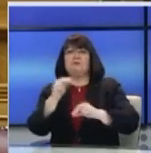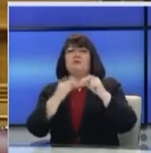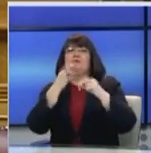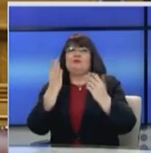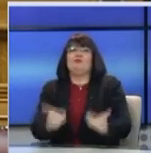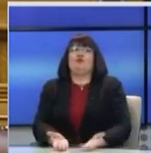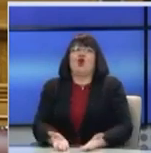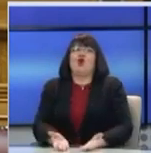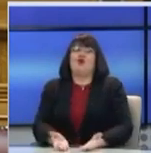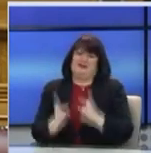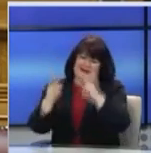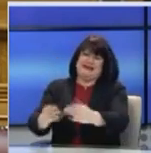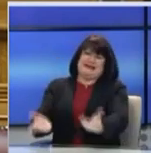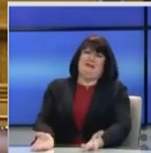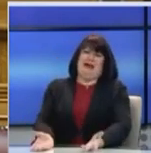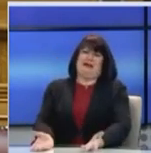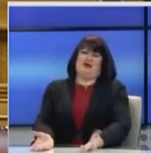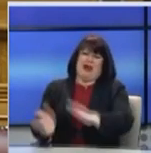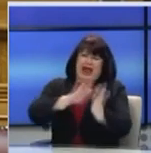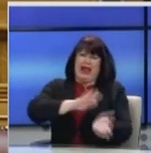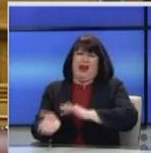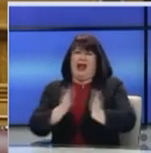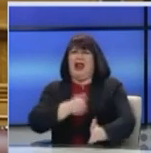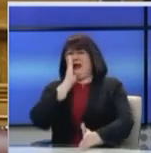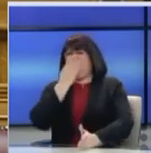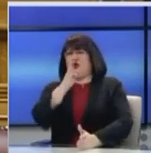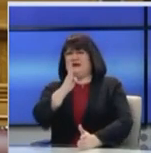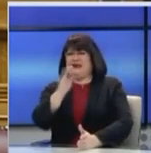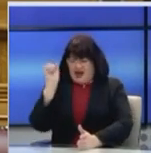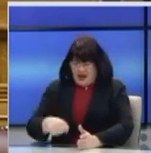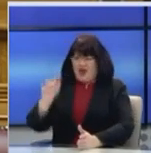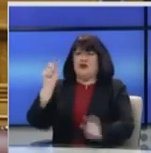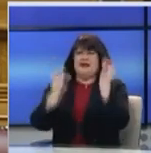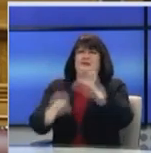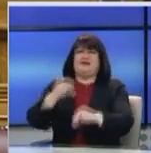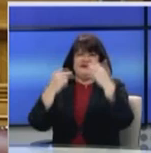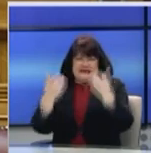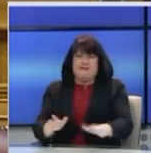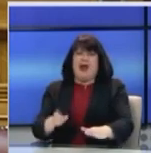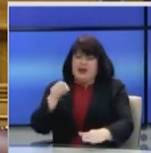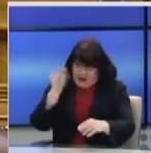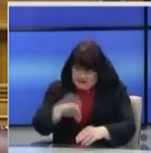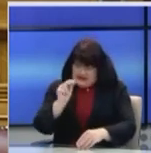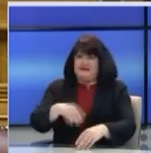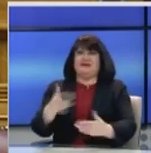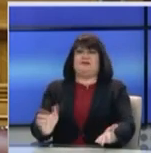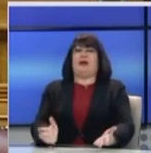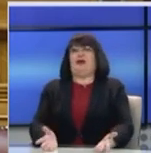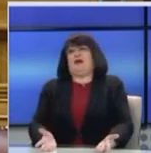ψηφίσατε? Εσείς τα ψηφίσατε. Σταματήστε τη διγλωσία και την υποκρισία. Τα ψηφίσατε, ναι ή όχι? Τα ψηφίσατε,